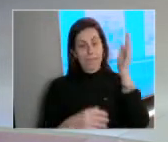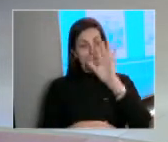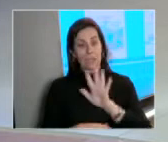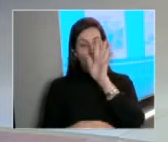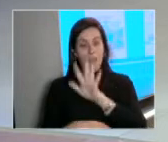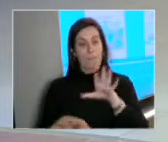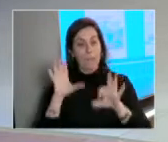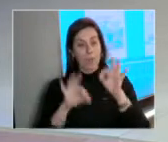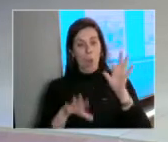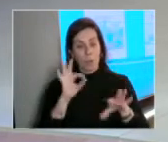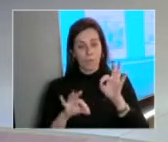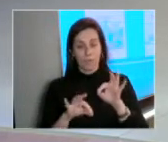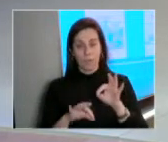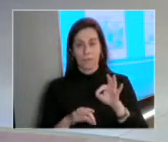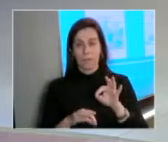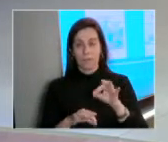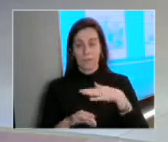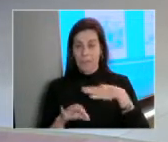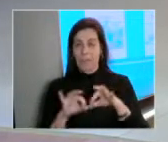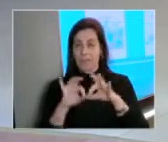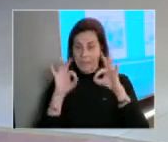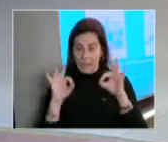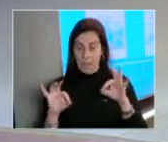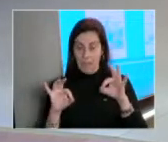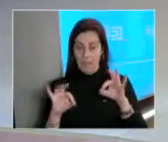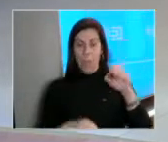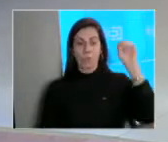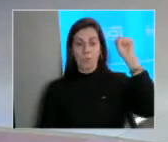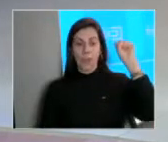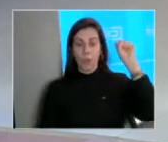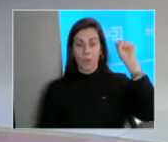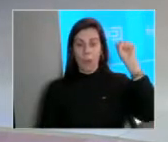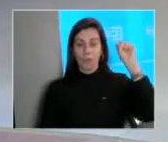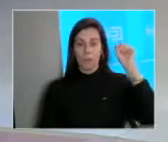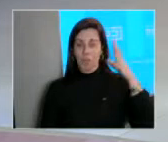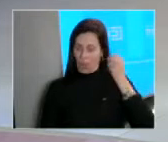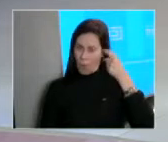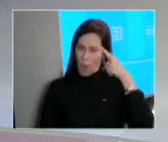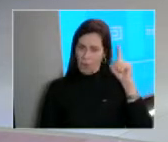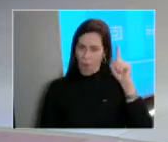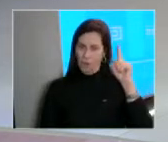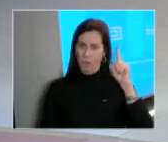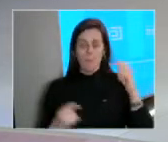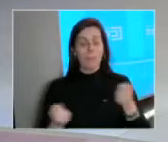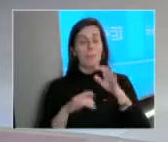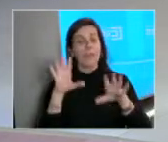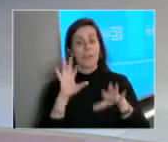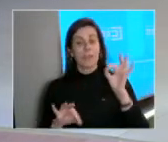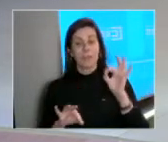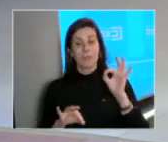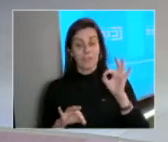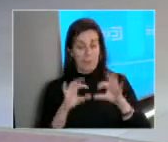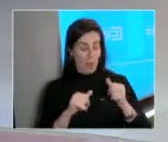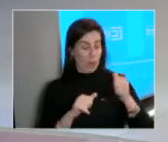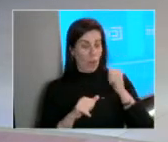סרטוני בחירות. אני מבין שאנחנו מתחילים עם עוצמה יהודית שלקחו ככה רעיון בקמפיין בחירות של